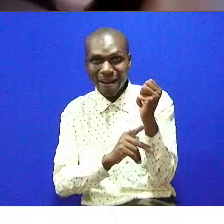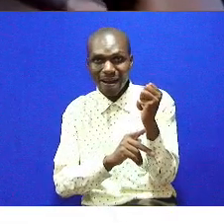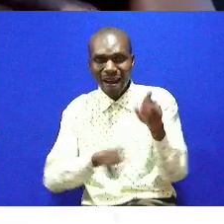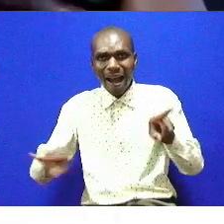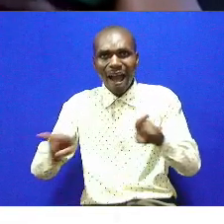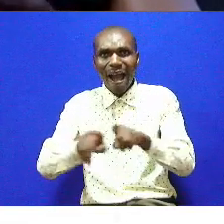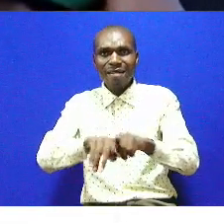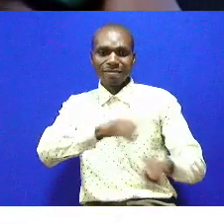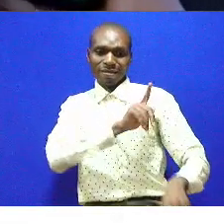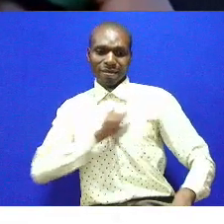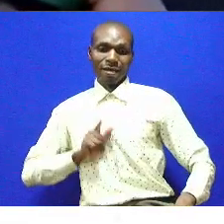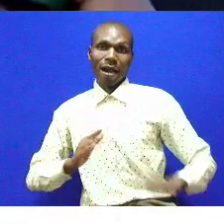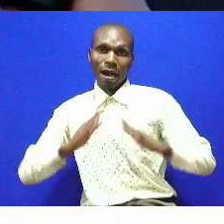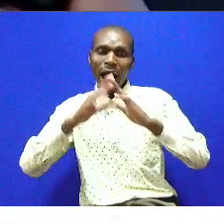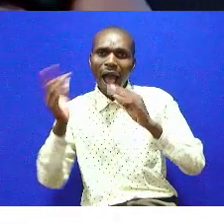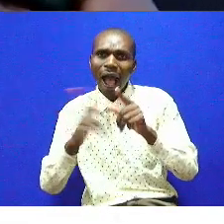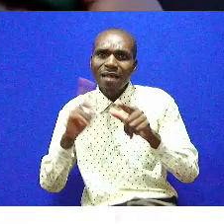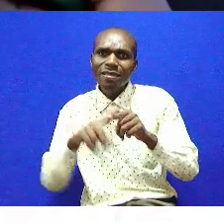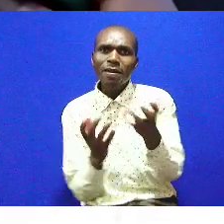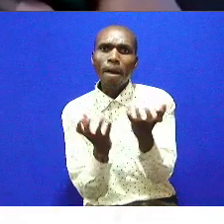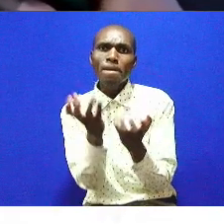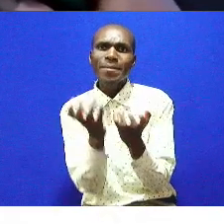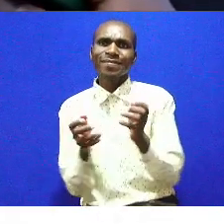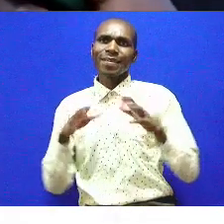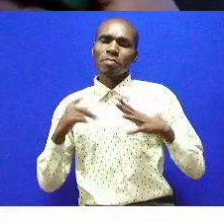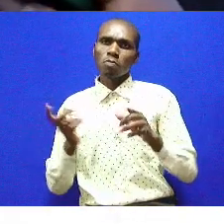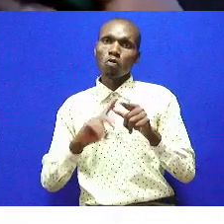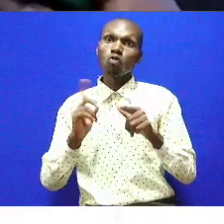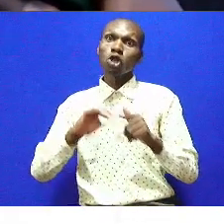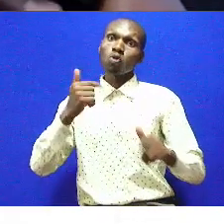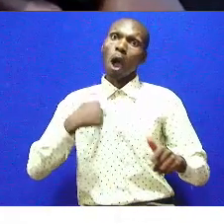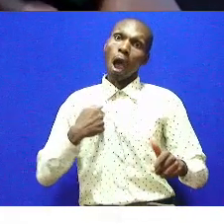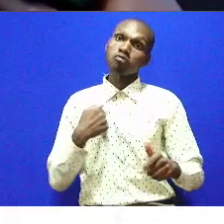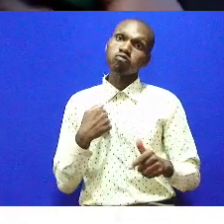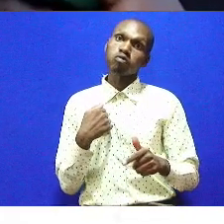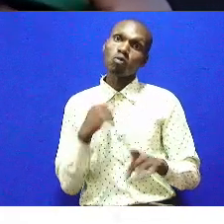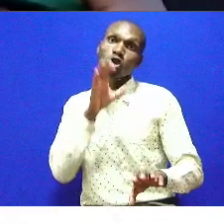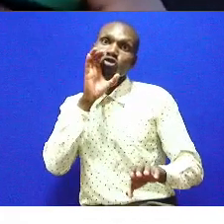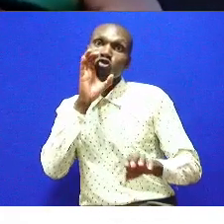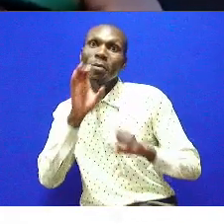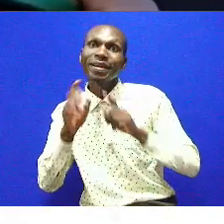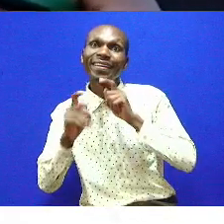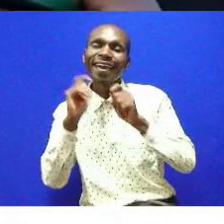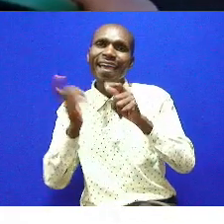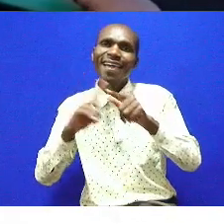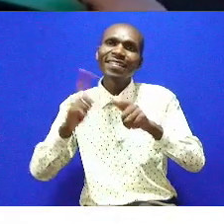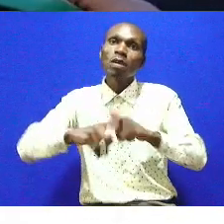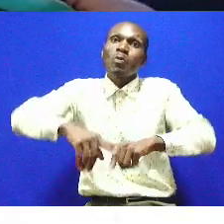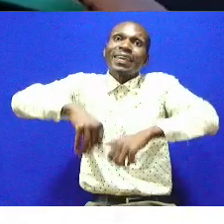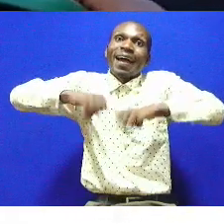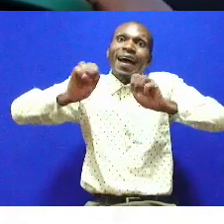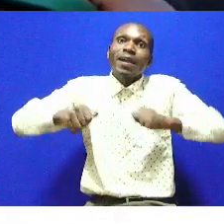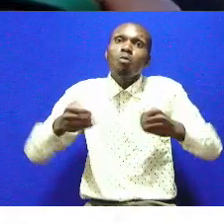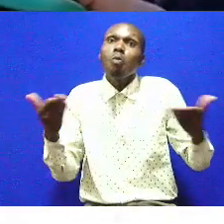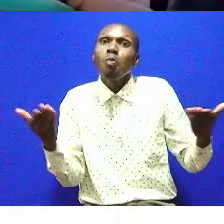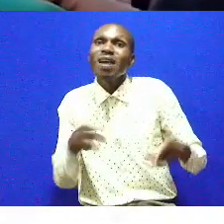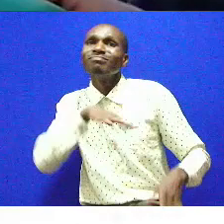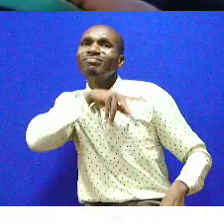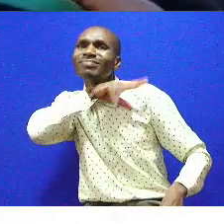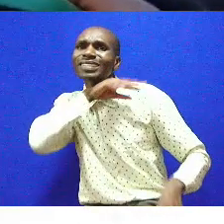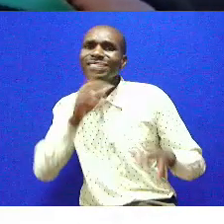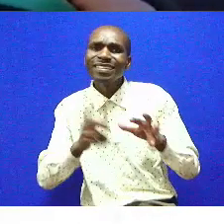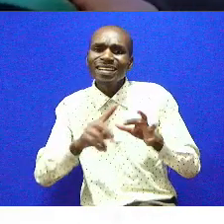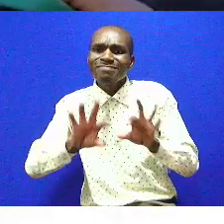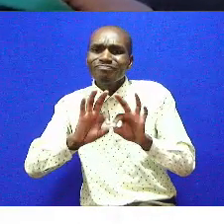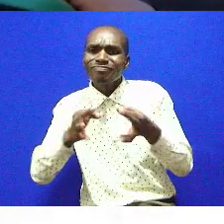landlords na bana fyanya ba fanya biashara ambare na barabu tagere to kuwa na barabu so that tuwa giri bo chabo bonye boko chiko